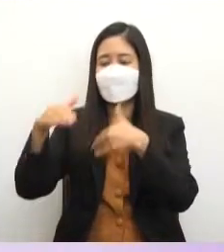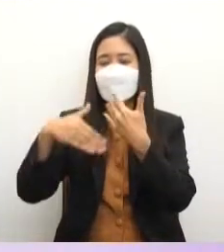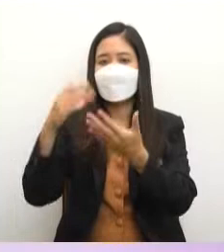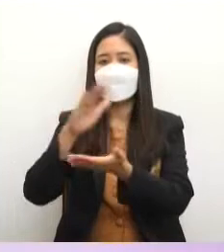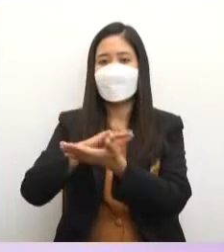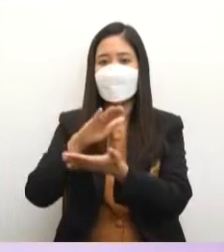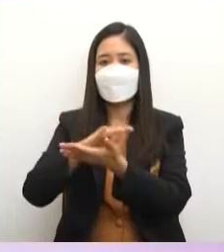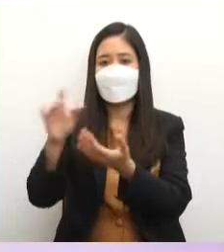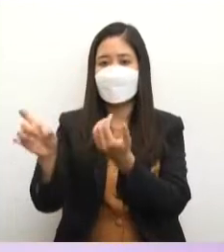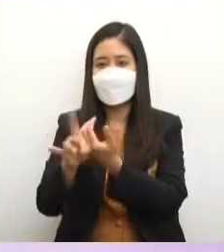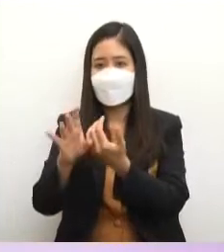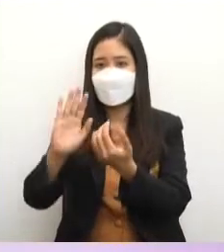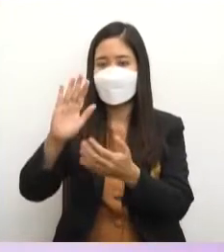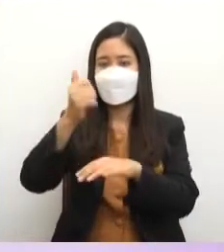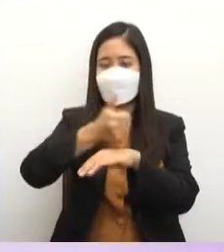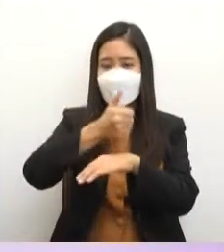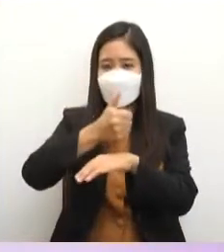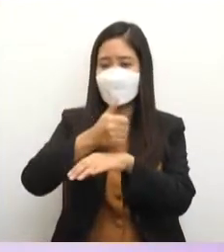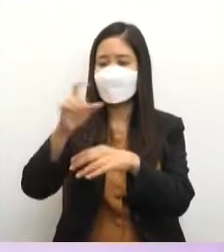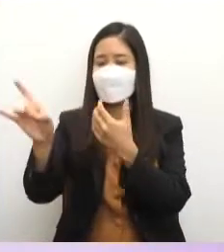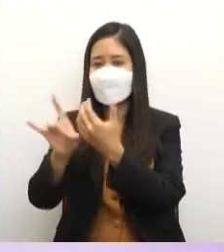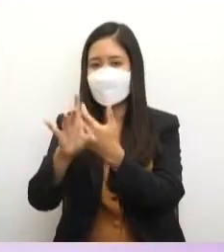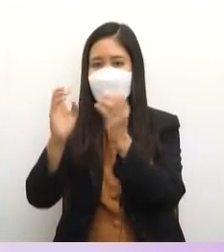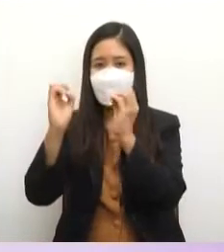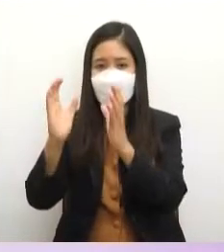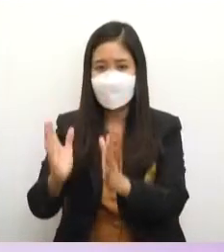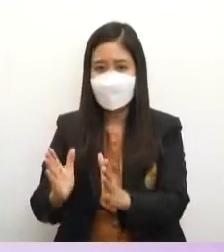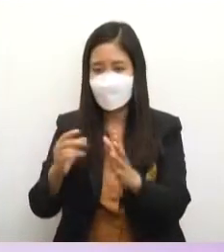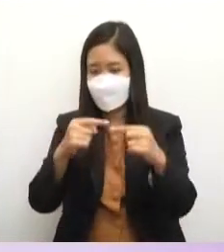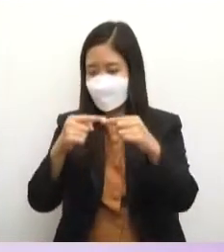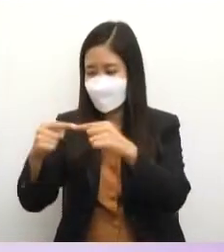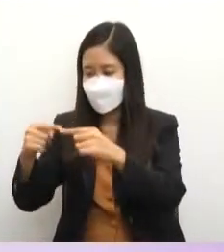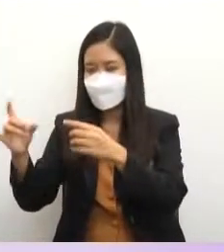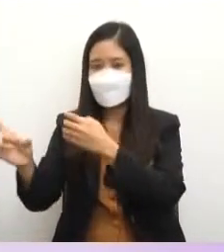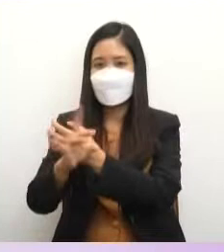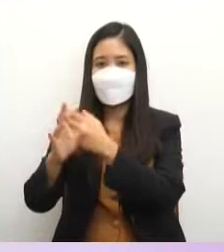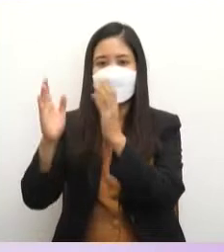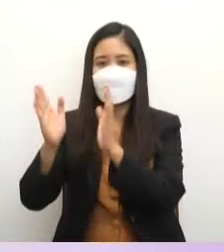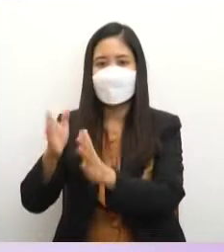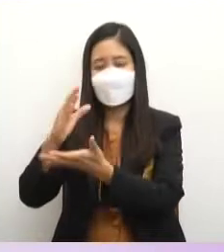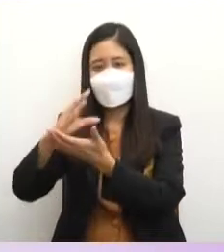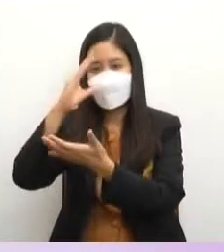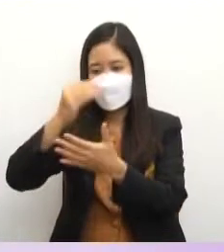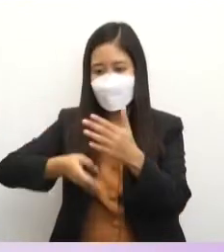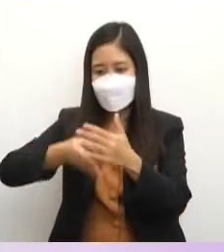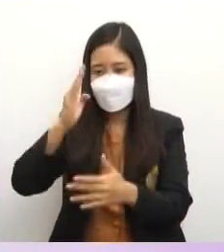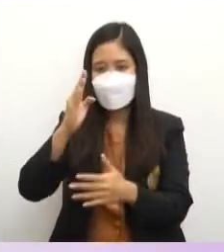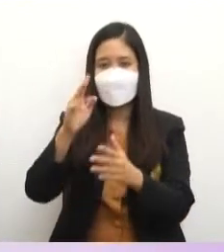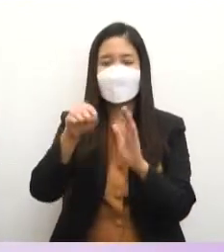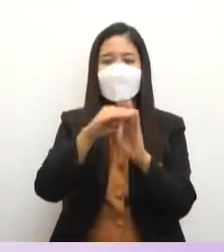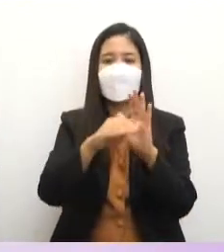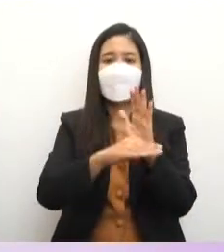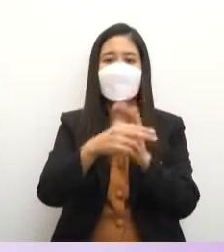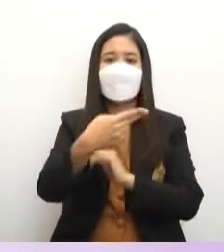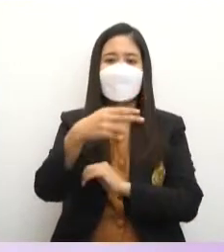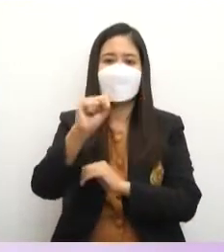านผู้บริหารกับคุณภาพของคุณครูที่นำไปสู่คุณภาพของผู้เรียนผ่านกระบวนการจัดทำหลักสูตรสถานศึกษา